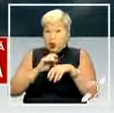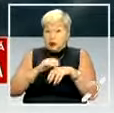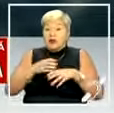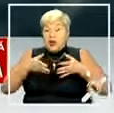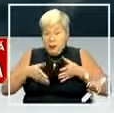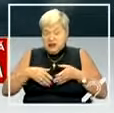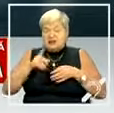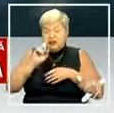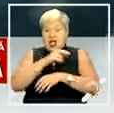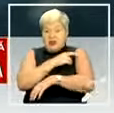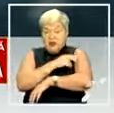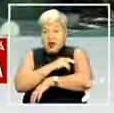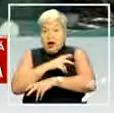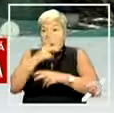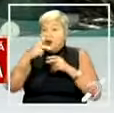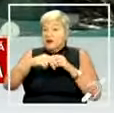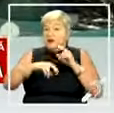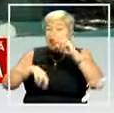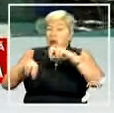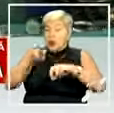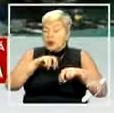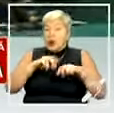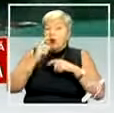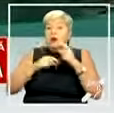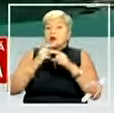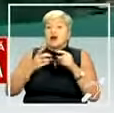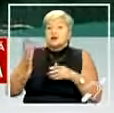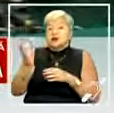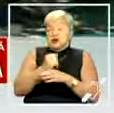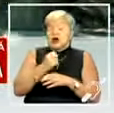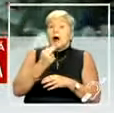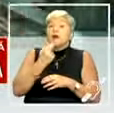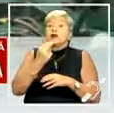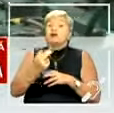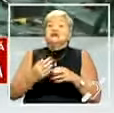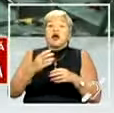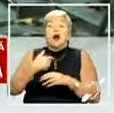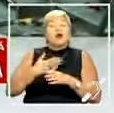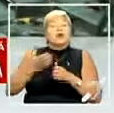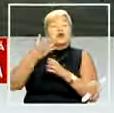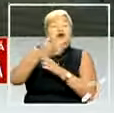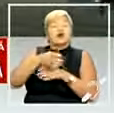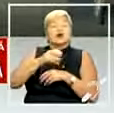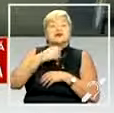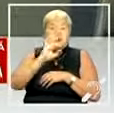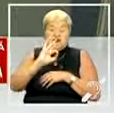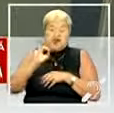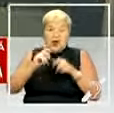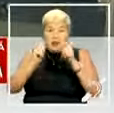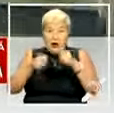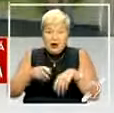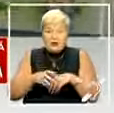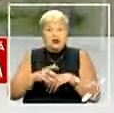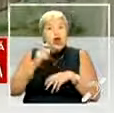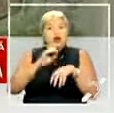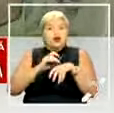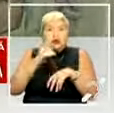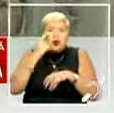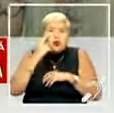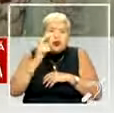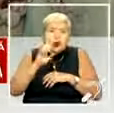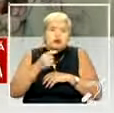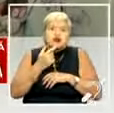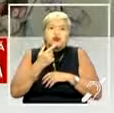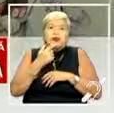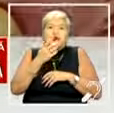Cel mai probabil, la finalul perchezițiilor, urmează să fie dus la audieri. Marian Gașpar, vă spuneam, este un cunoscut medic timișorean,